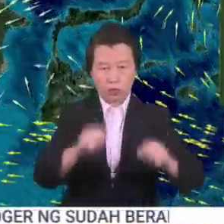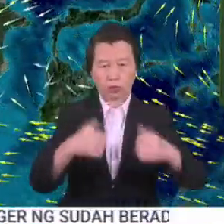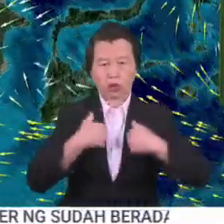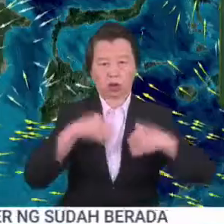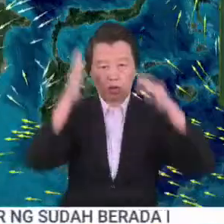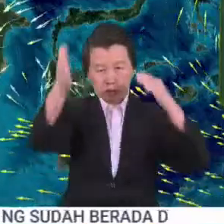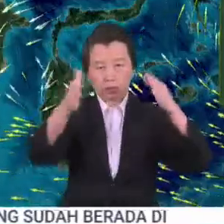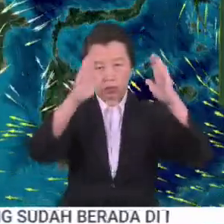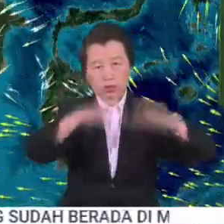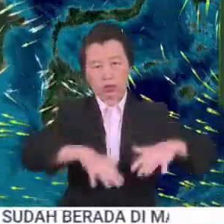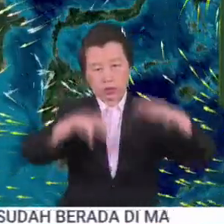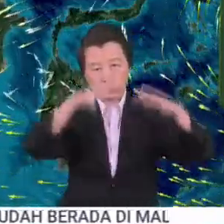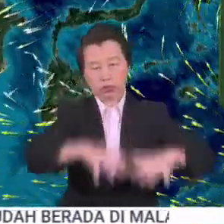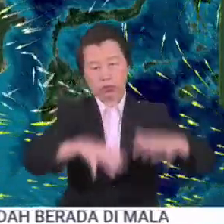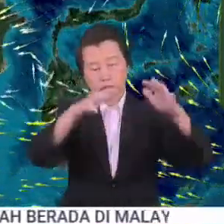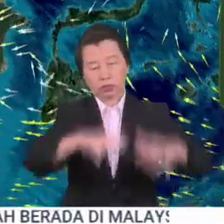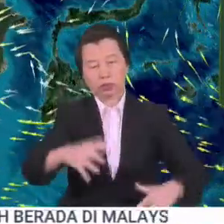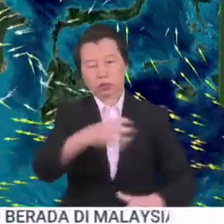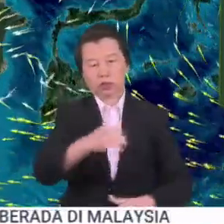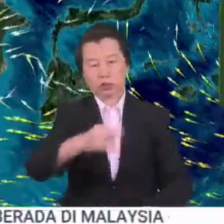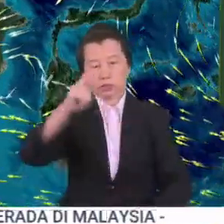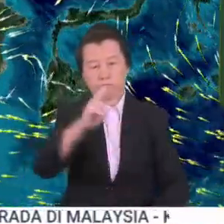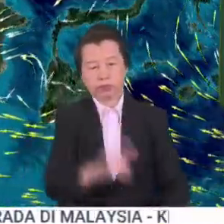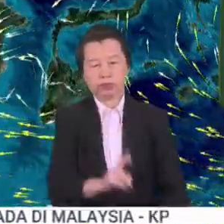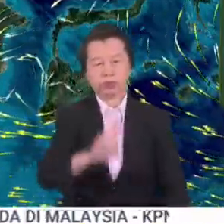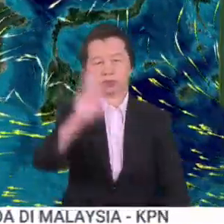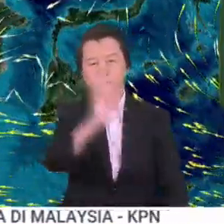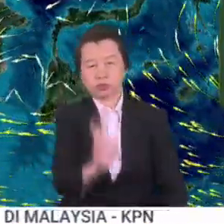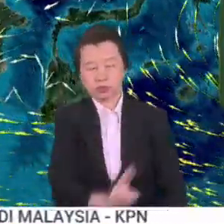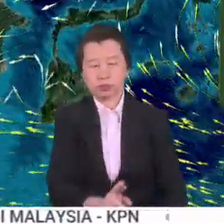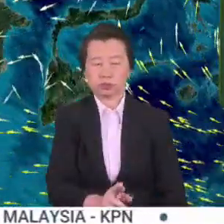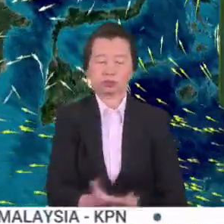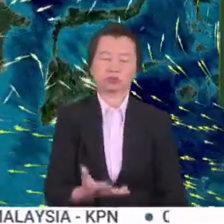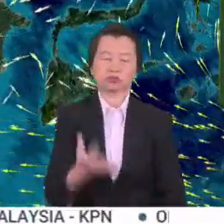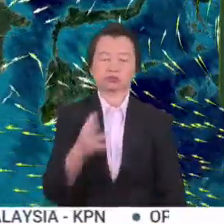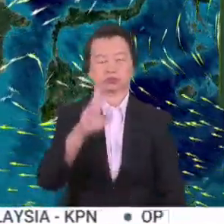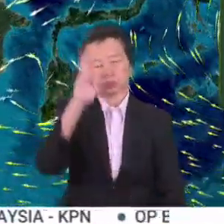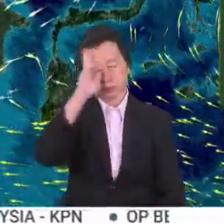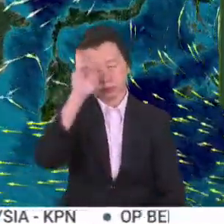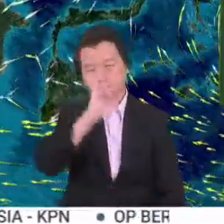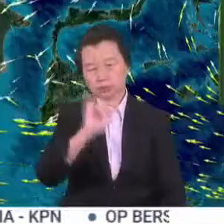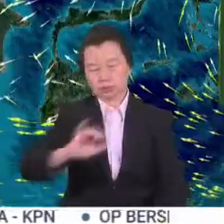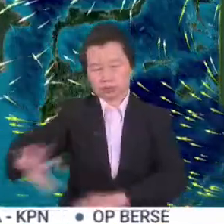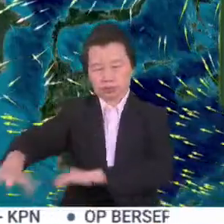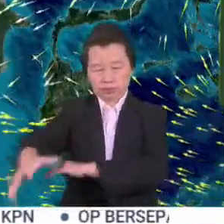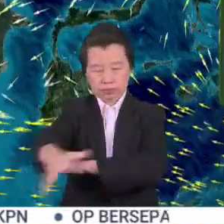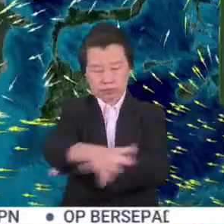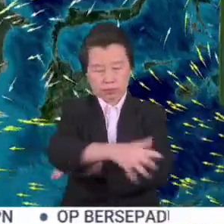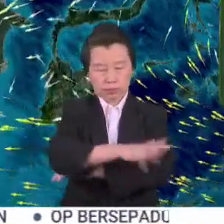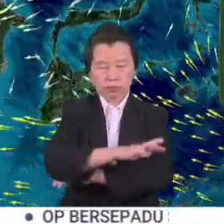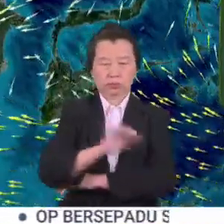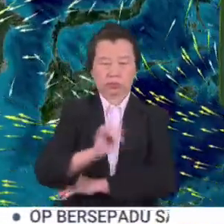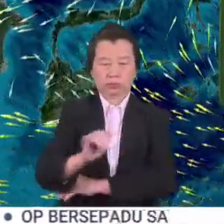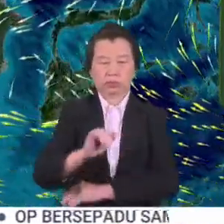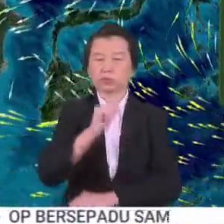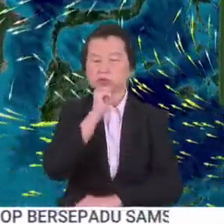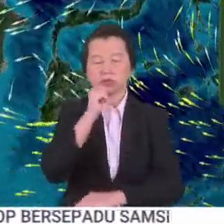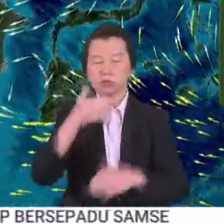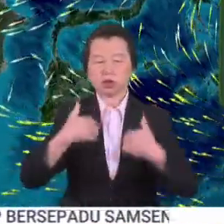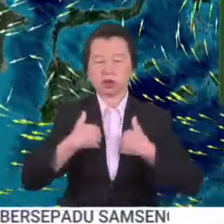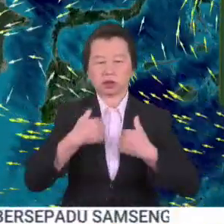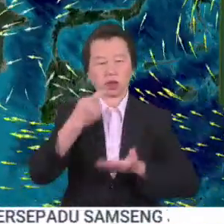yang agak lembap seperti hujan dan juga ribut petir dan sel itu juga di kawasan perairan buat maskini m Malaysia tidak